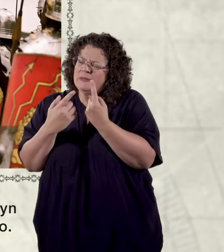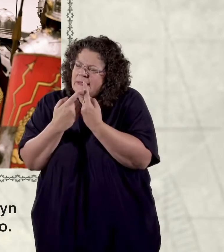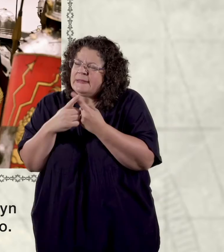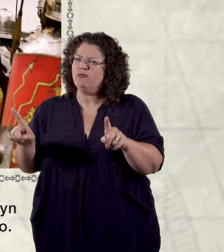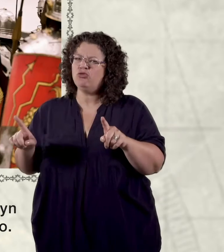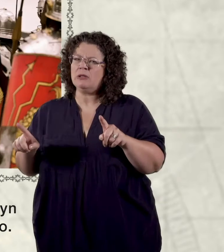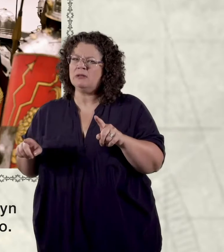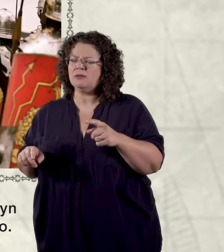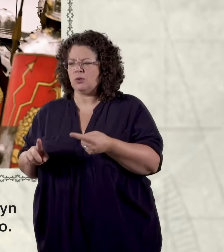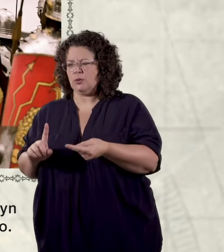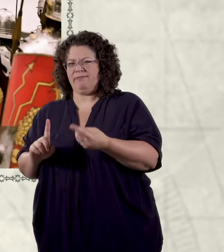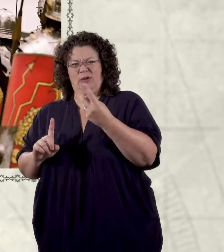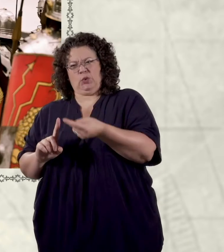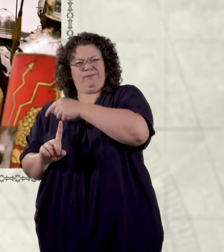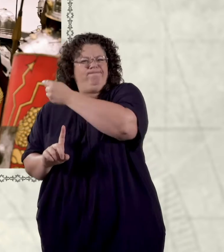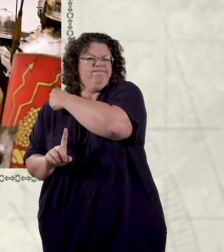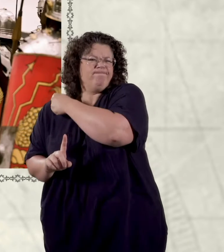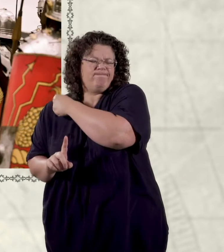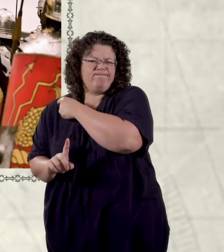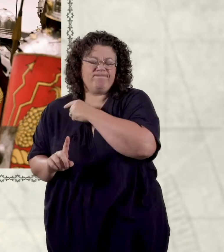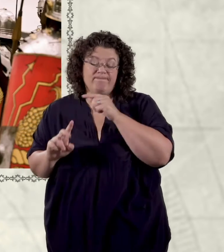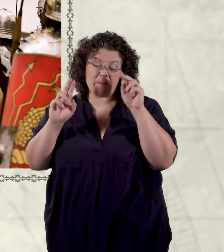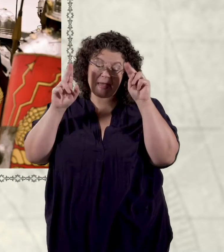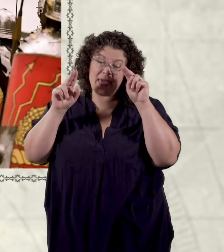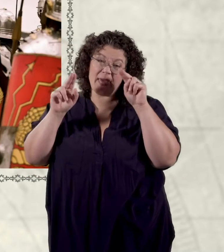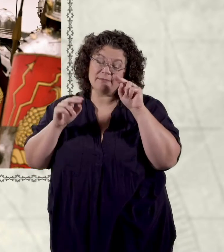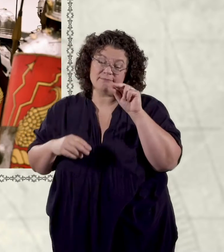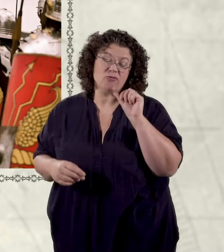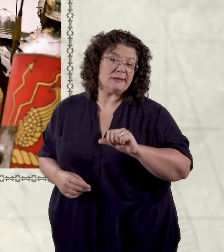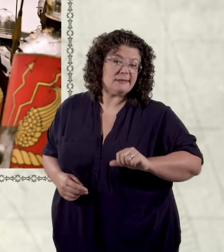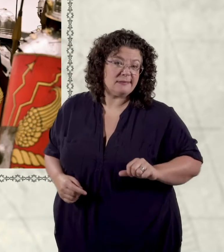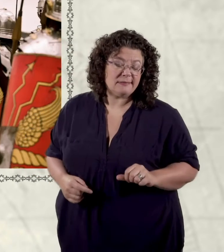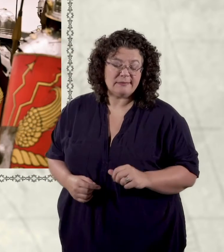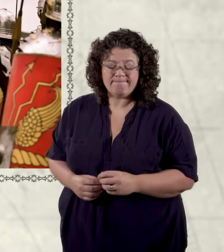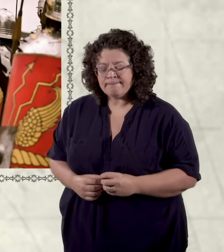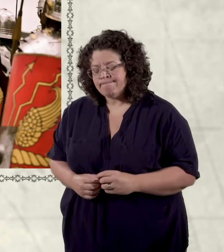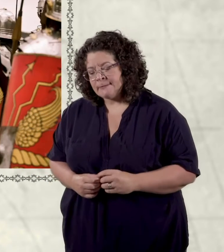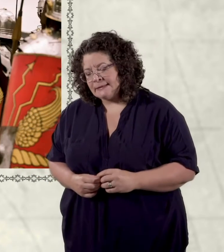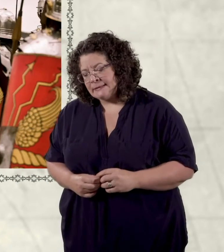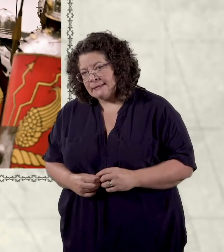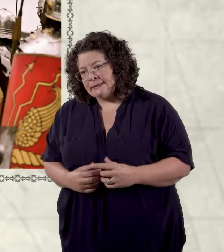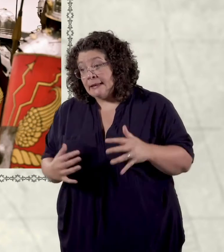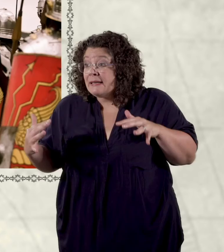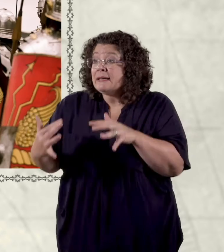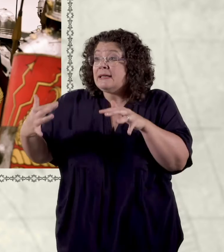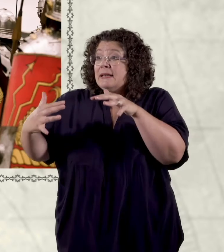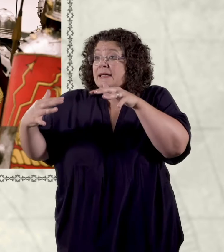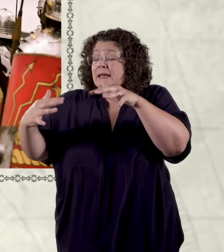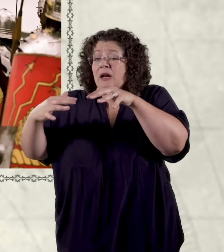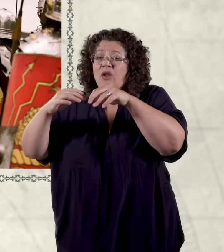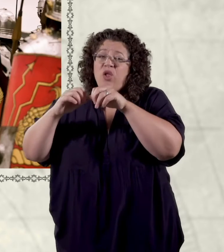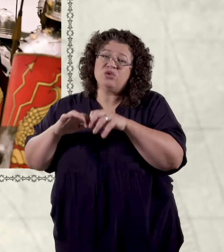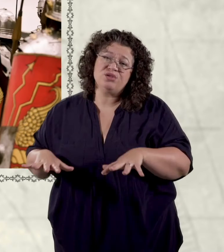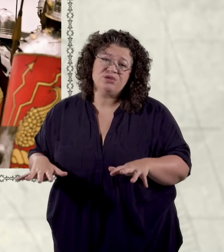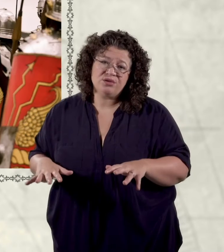cynllunio. Ac roedd y frwydr yma'n wahanol i camolodwnwm a londoniwm. Roedd y sgwarnog yn